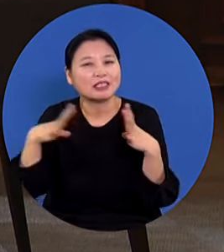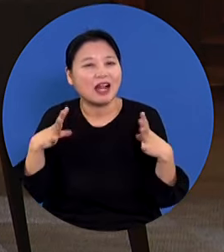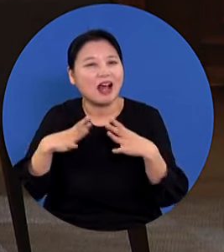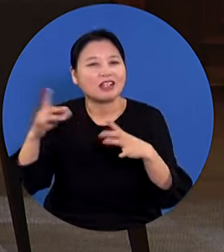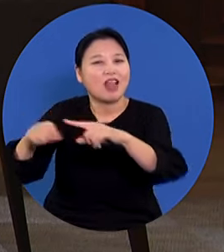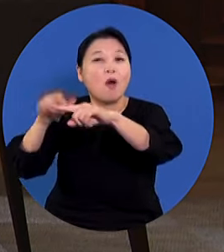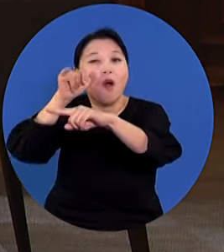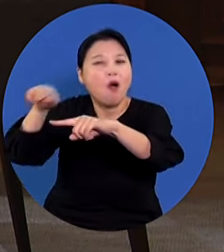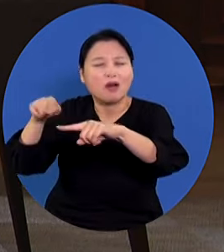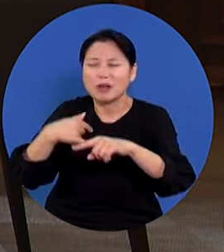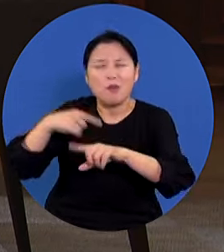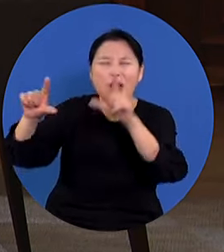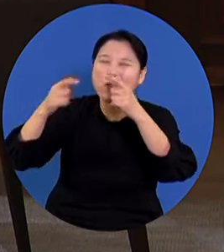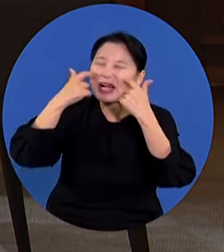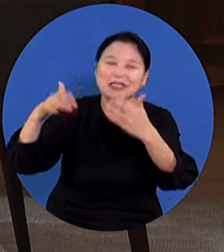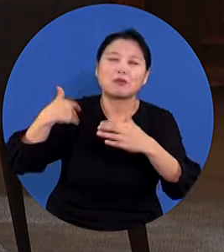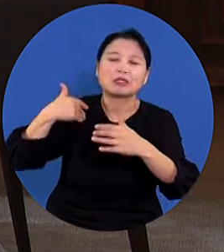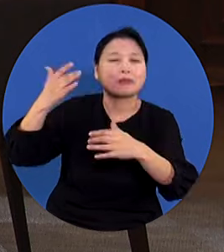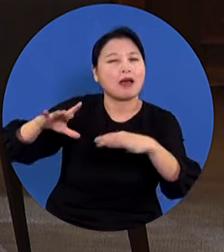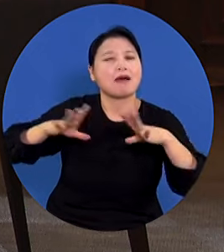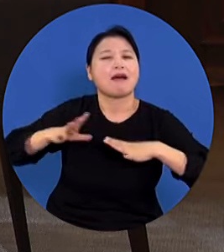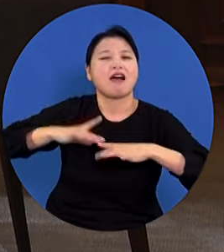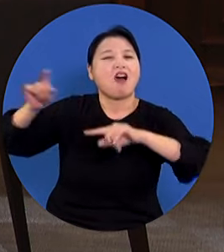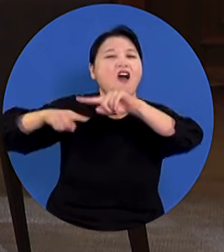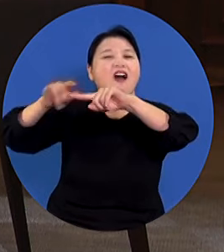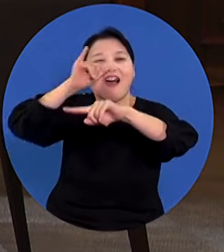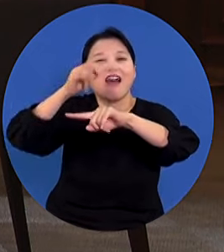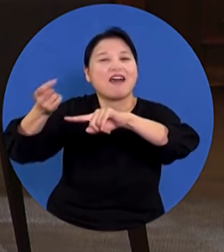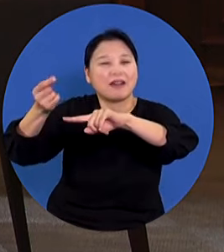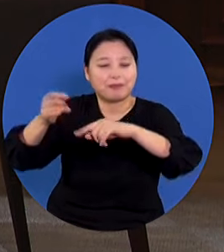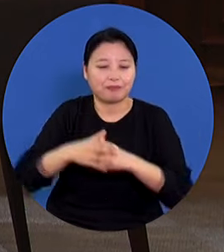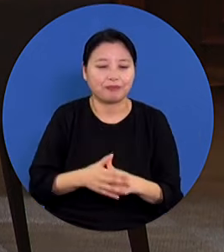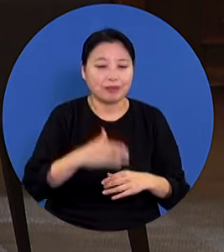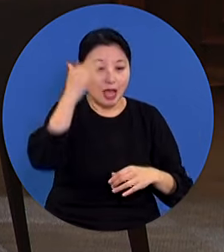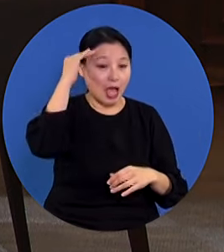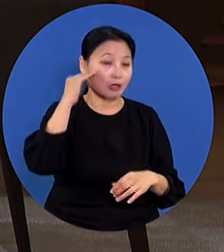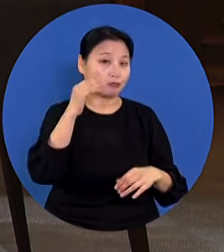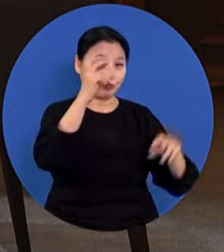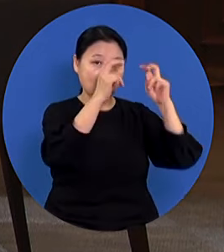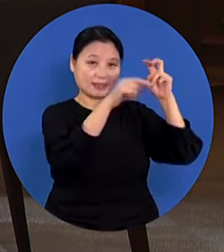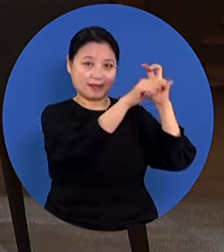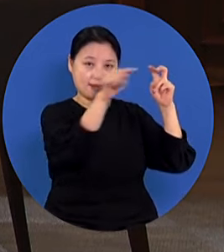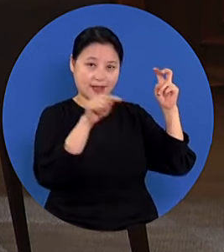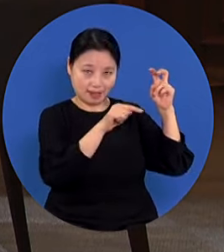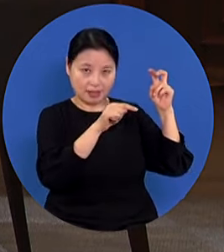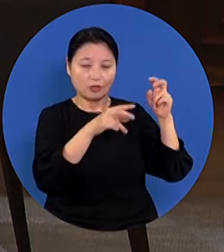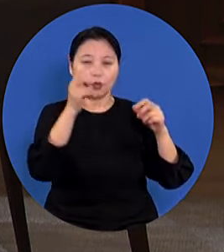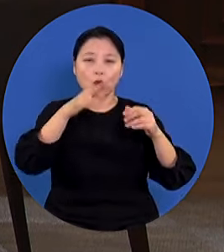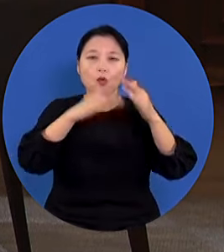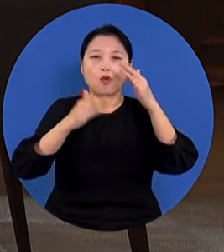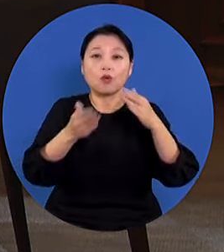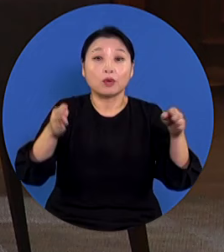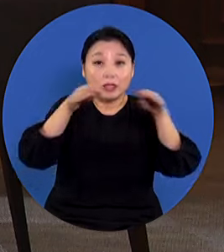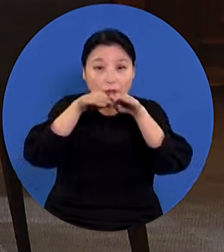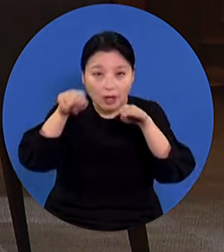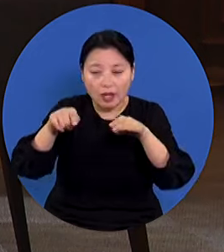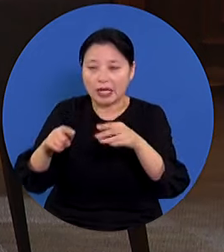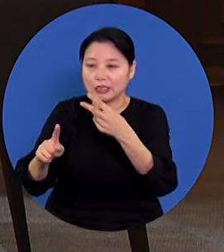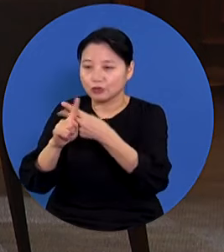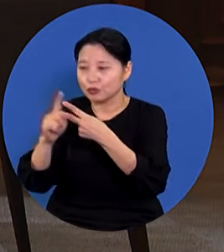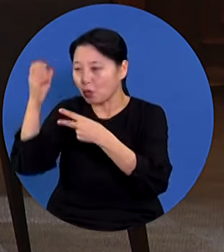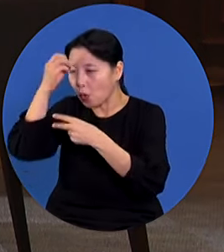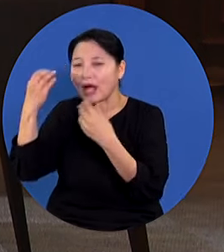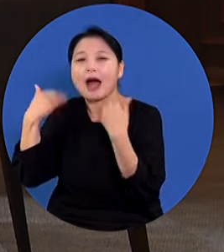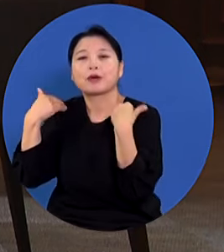하여튼. 예, 예. 근데 제가 사실은 이 우리나라 기업이라든가 공공기관 또 다른 뭐